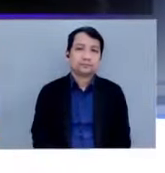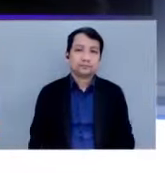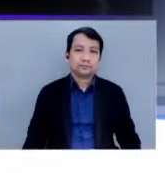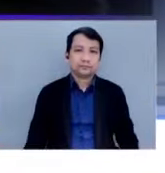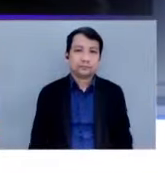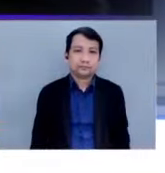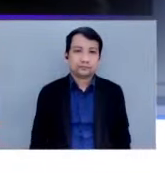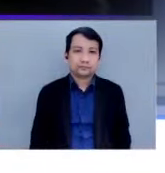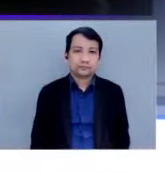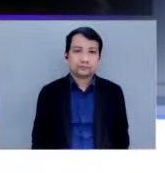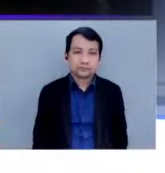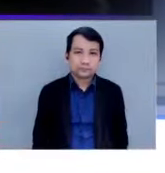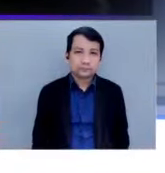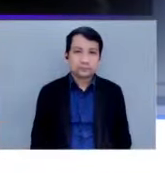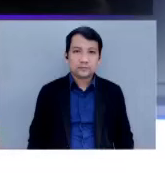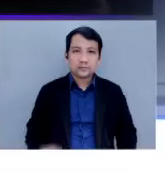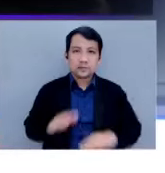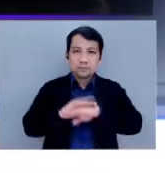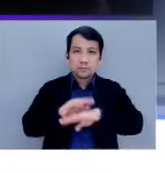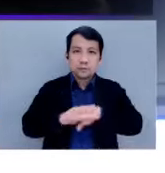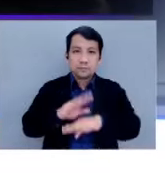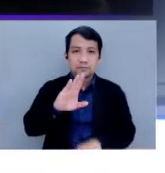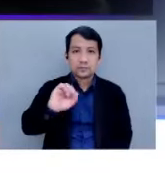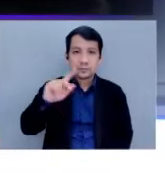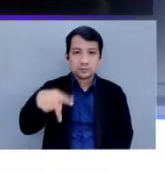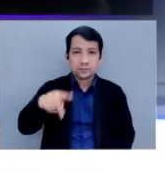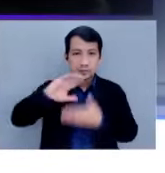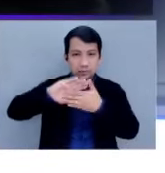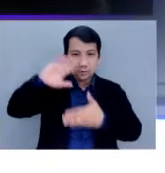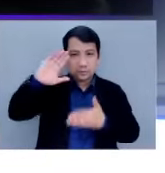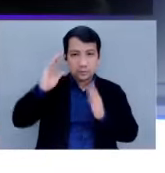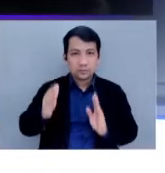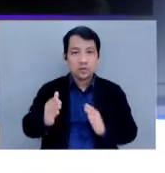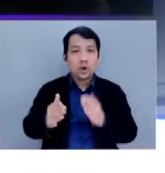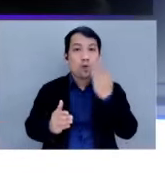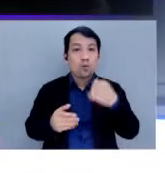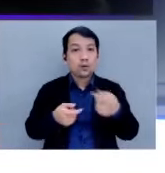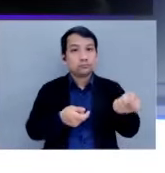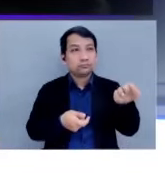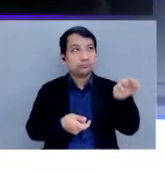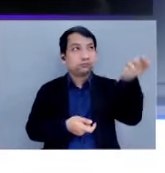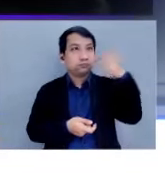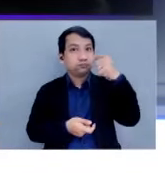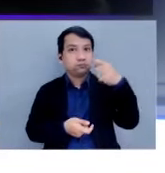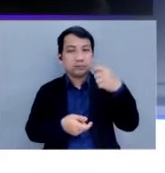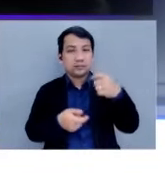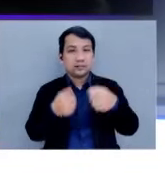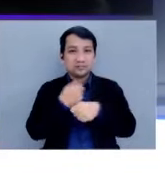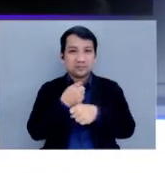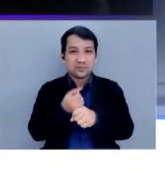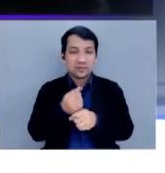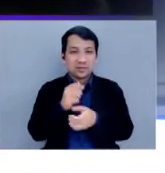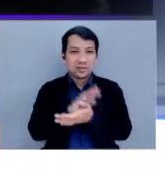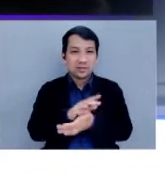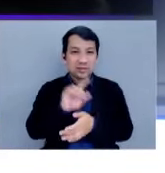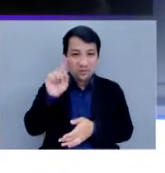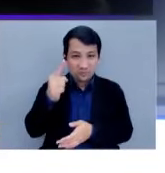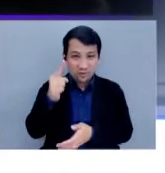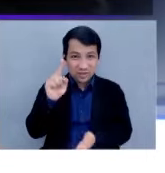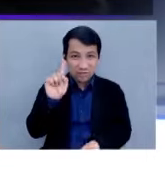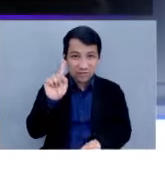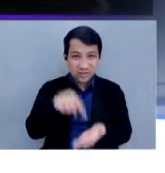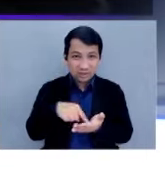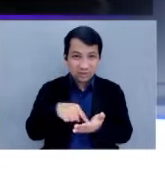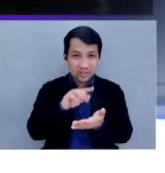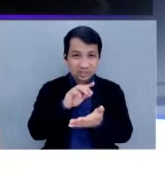ng Bangko Sentral ng Pilipinas ang isang vlogger matapos siyang magpalipad ng saranggolang gawa sa tig-iisang libong pisong